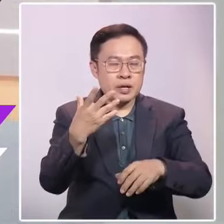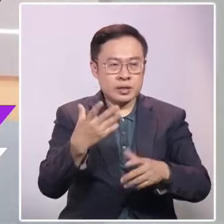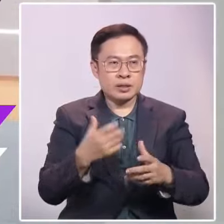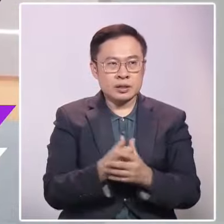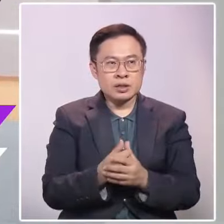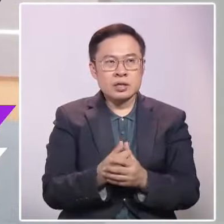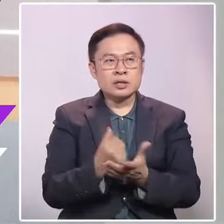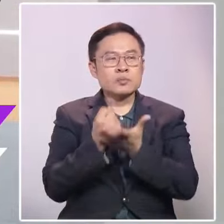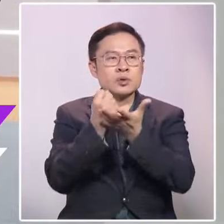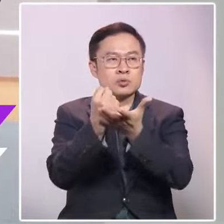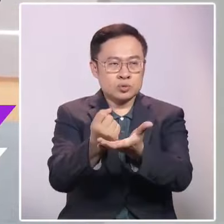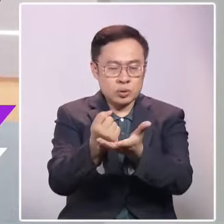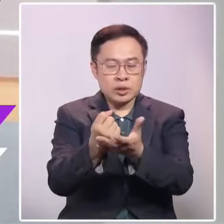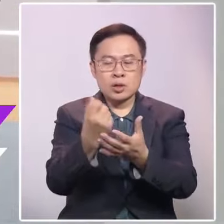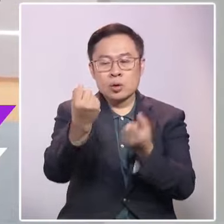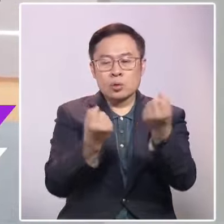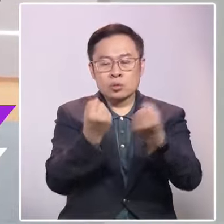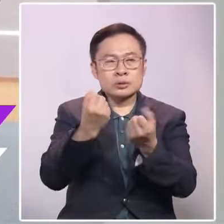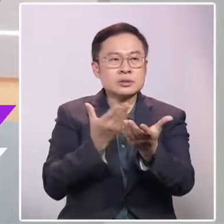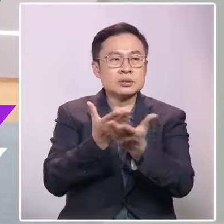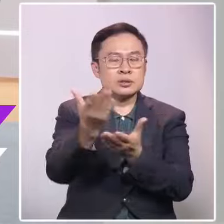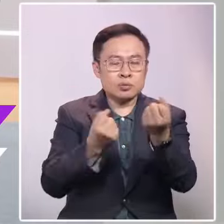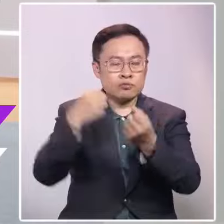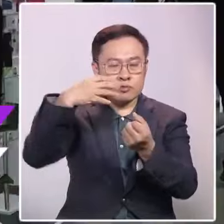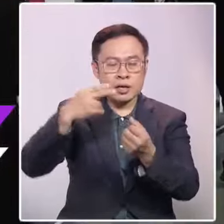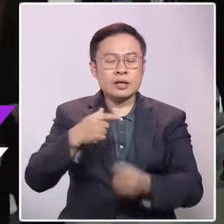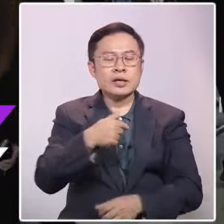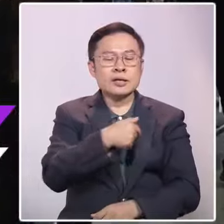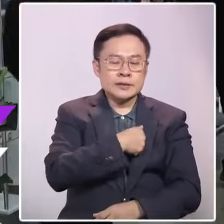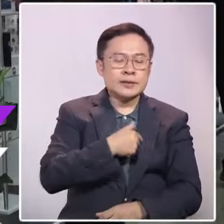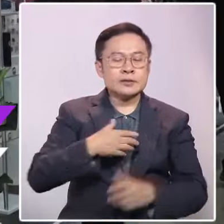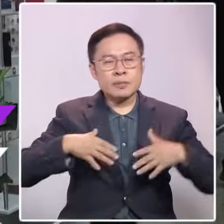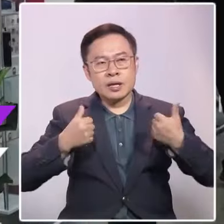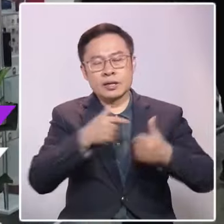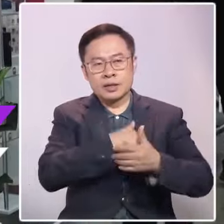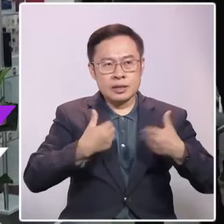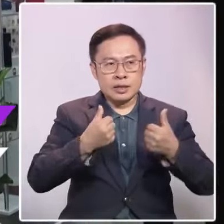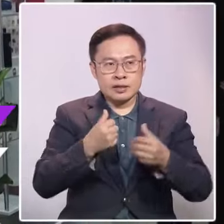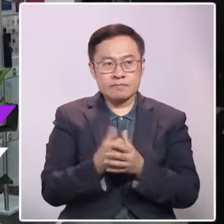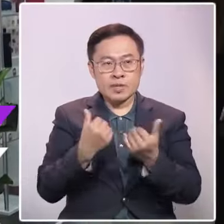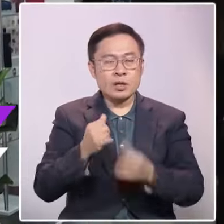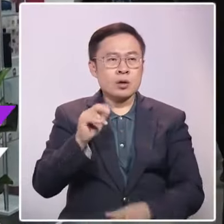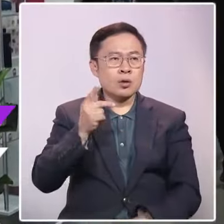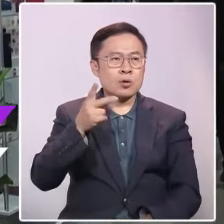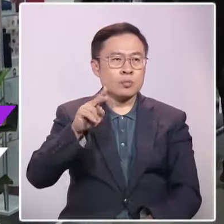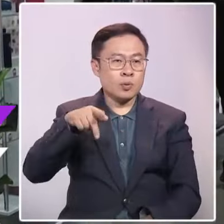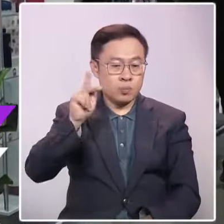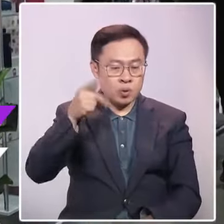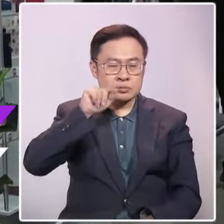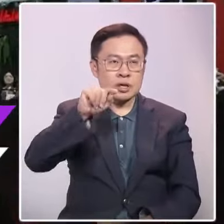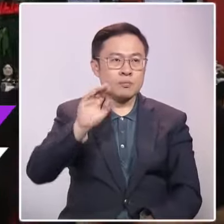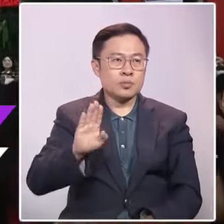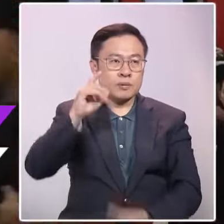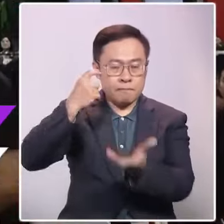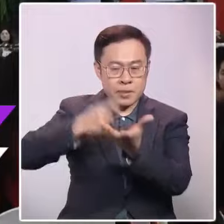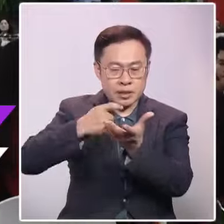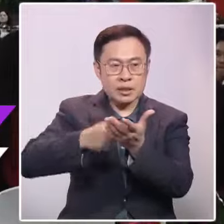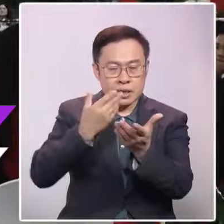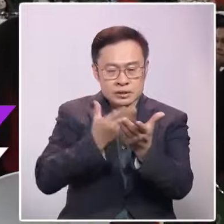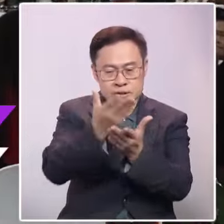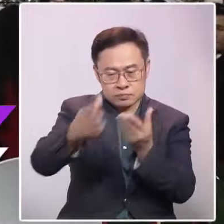ก็น่าจะอุ่นใจขึ้นนะครับอย่างไรก็ตามคปภ.ก็ได้กำหนดให้บริษัทประกันภัยนะครับจัดทำเอกสารแนบท้ายให้สามารถซื้อ